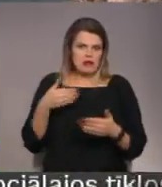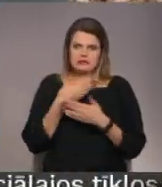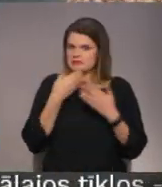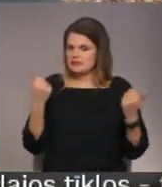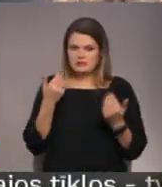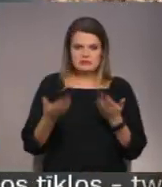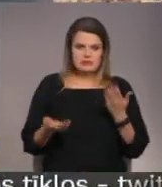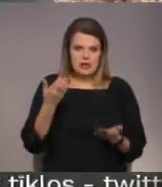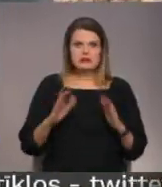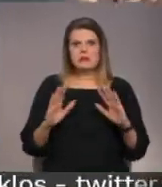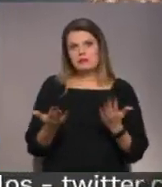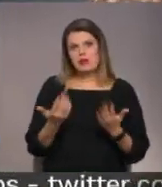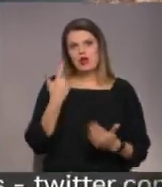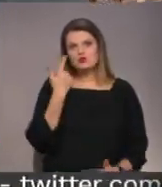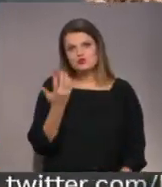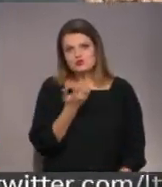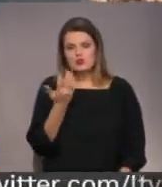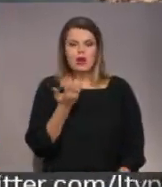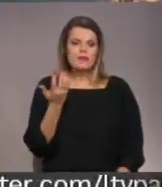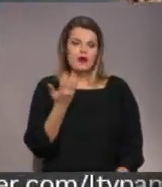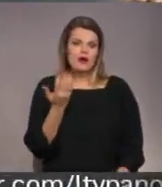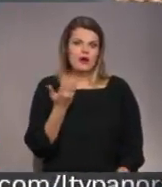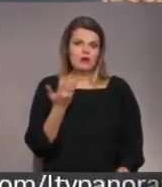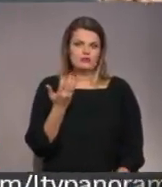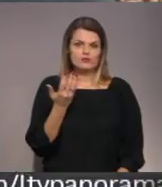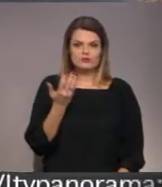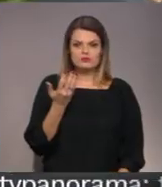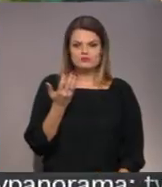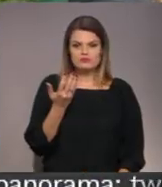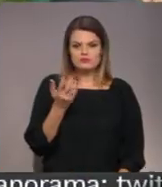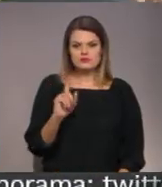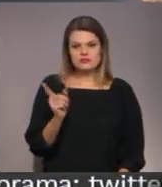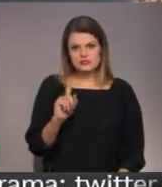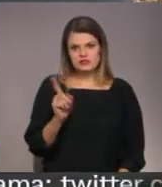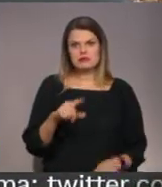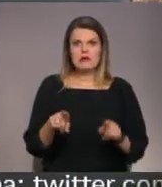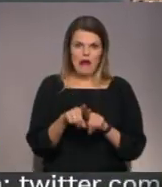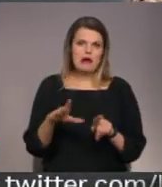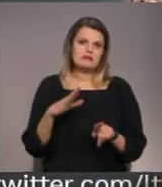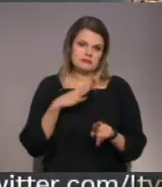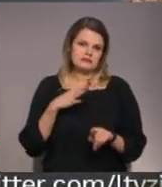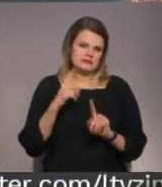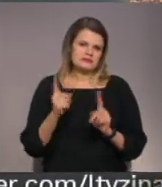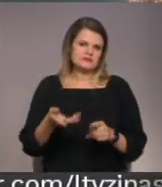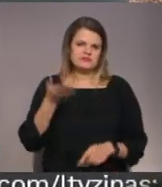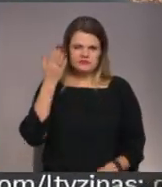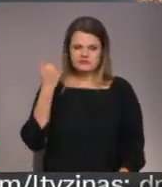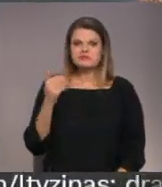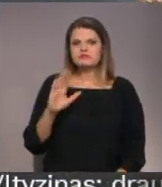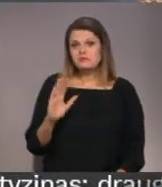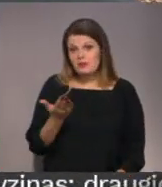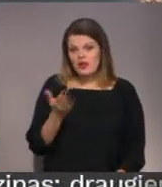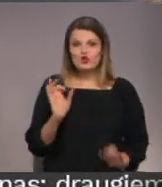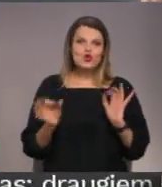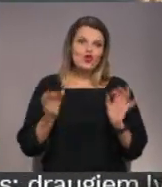mēģināts, bet es pieļauju, ka nu, tas tā kā ir arī noticis. Protams,